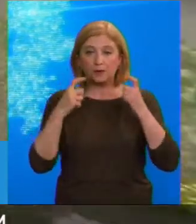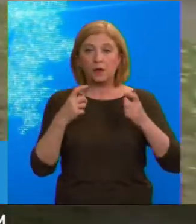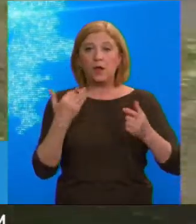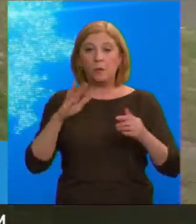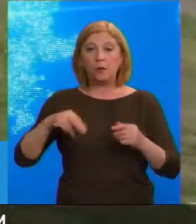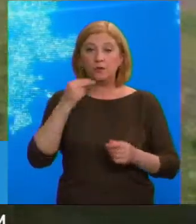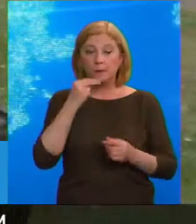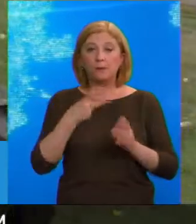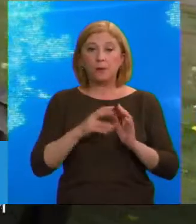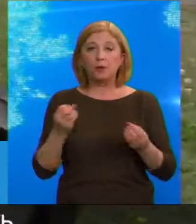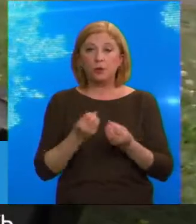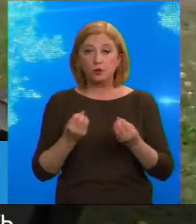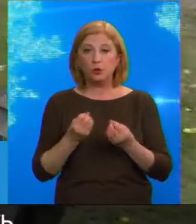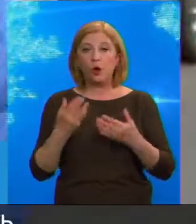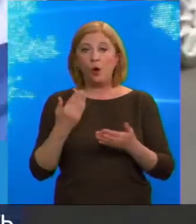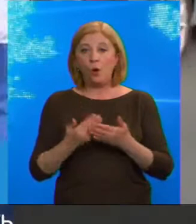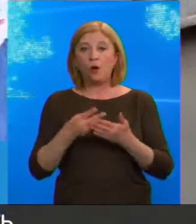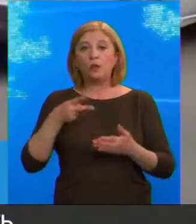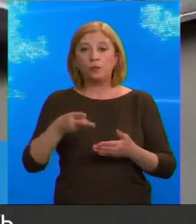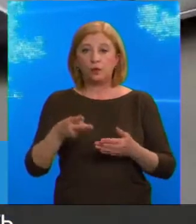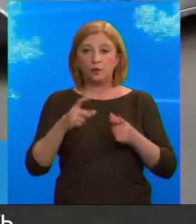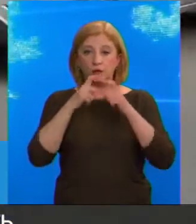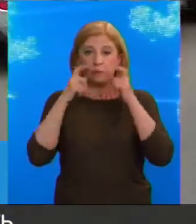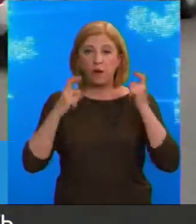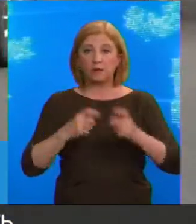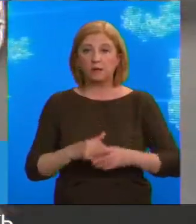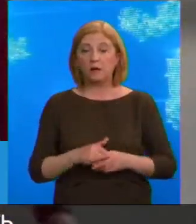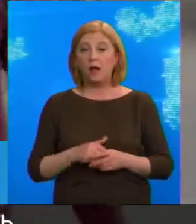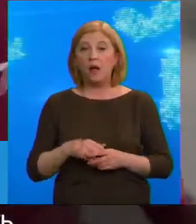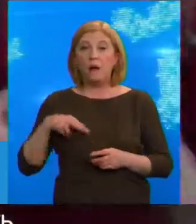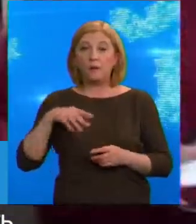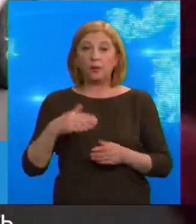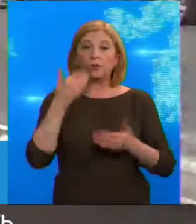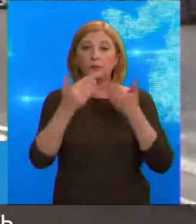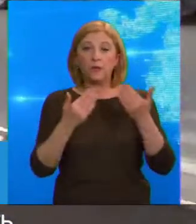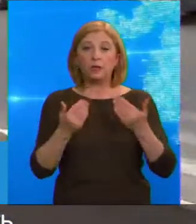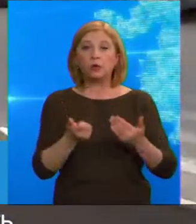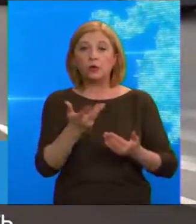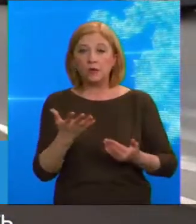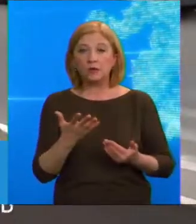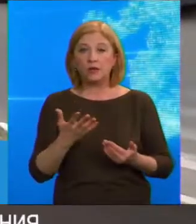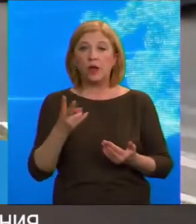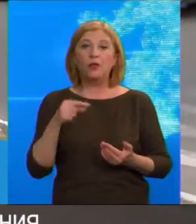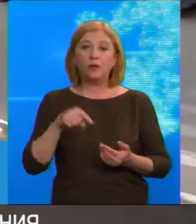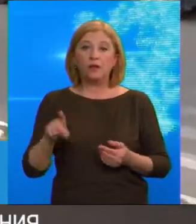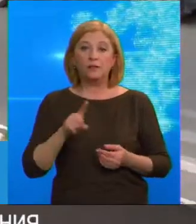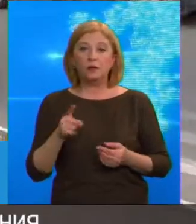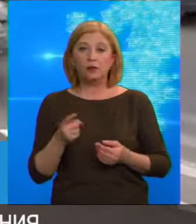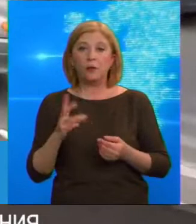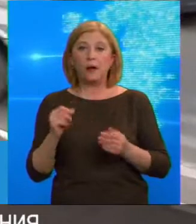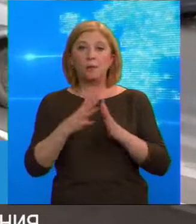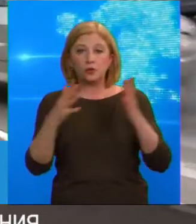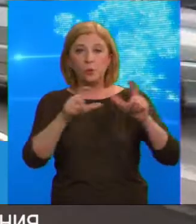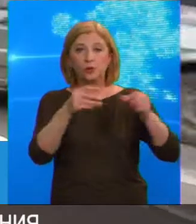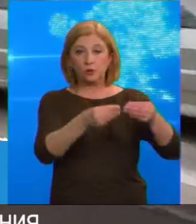обеда планируем раздать еще около 2000 масок. Подходят, спрашивают по нескольку, но для того, чтобы охватить как можно больше